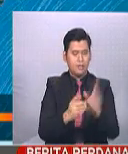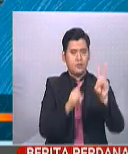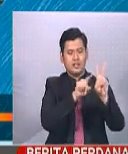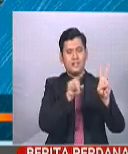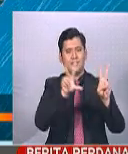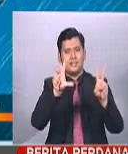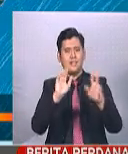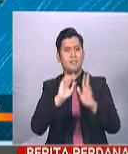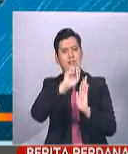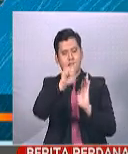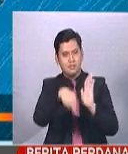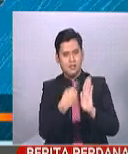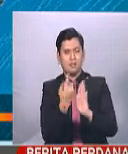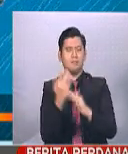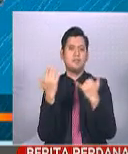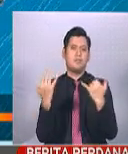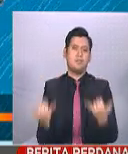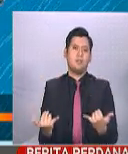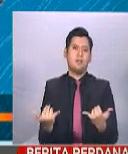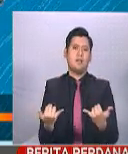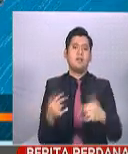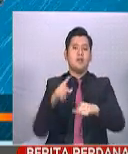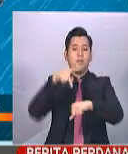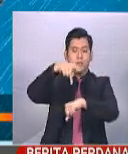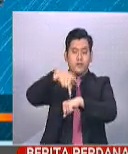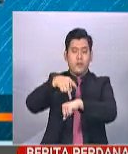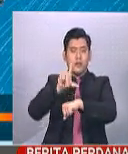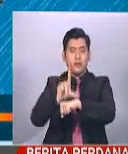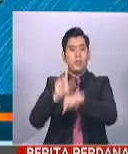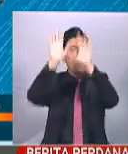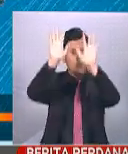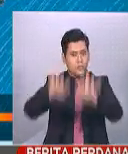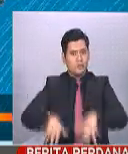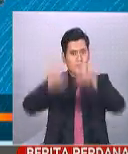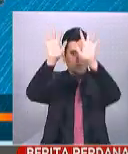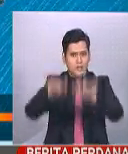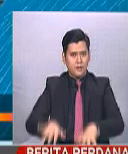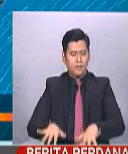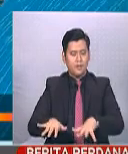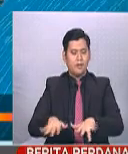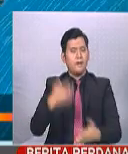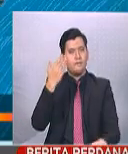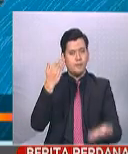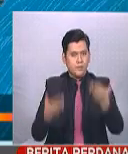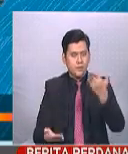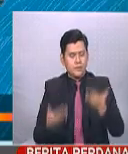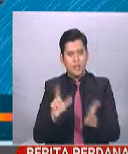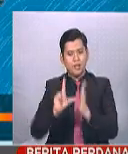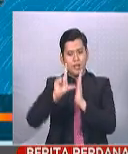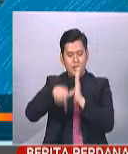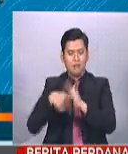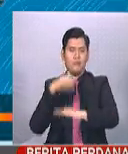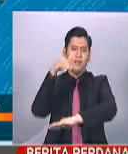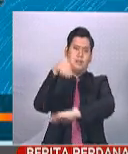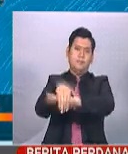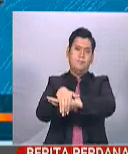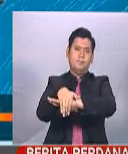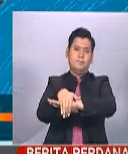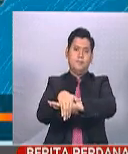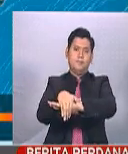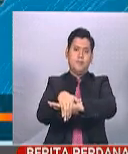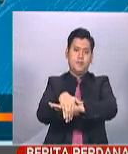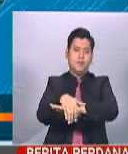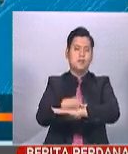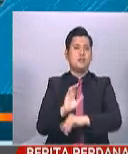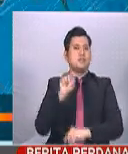menempuh jalan yang sedang berlaku disekitar pulau Langkawi ini diramalkan akan berlanjutnya sehingga creamy white malam nasib Begitu juga